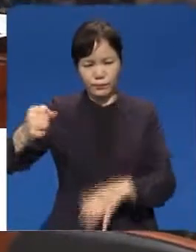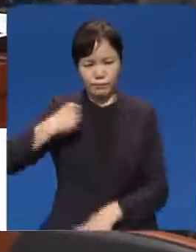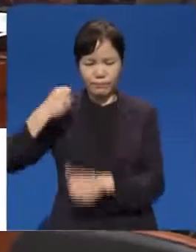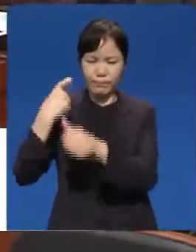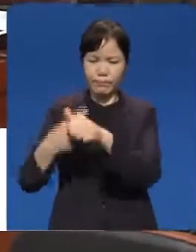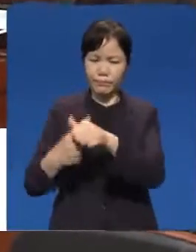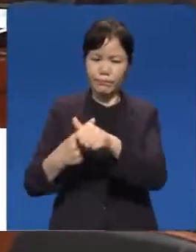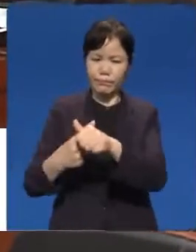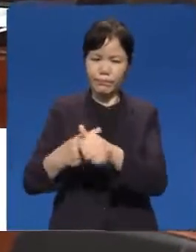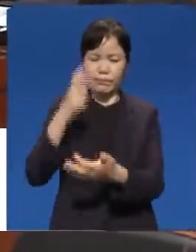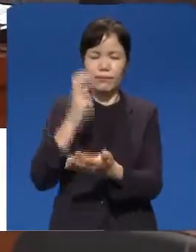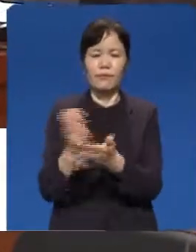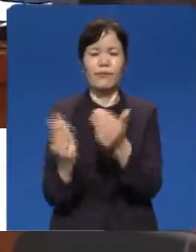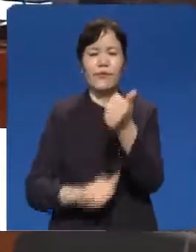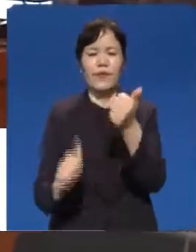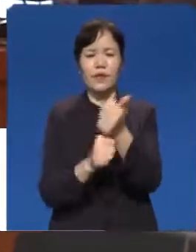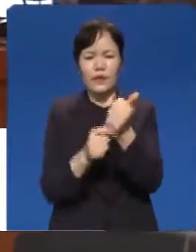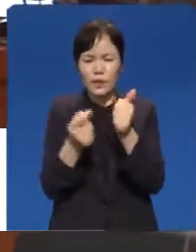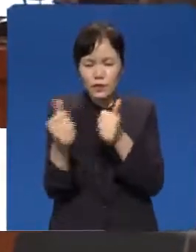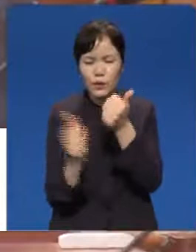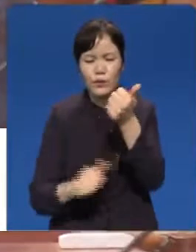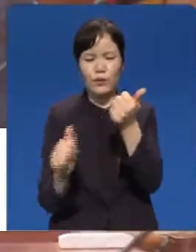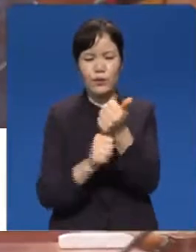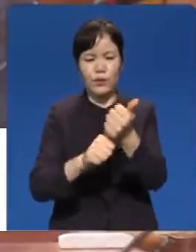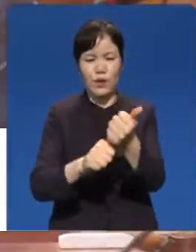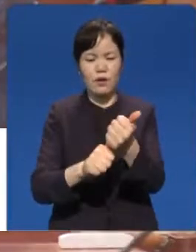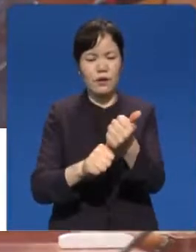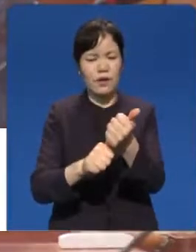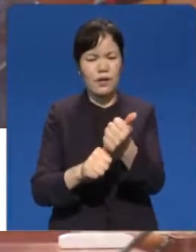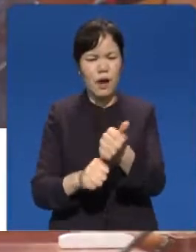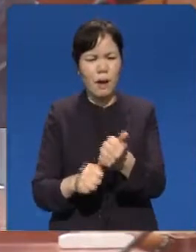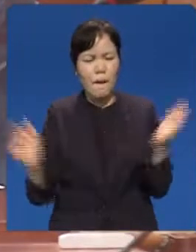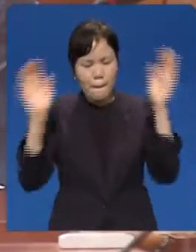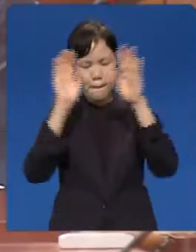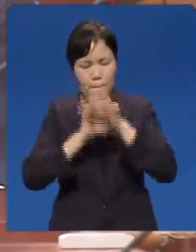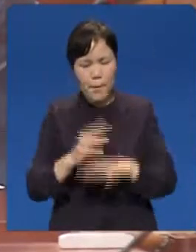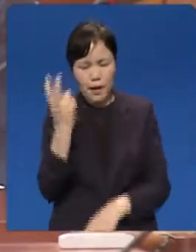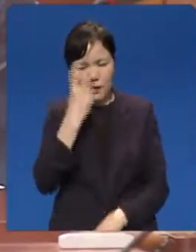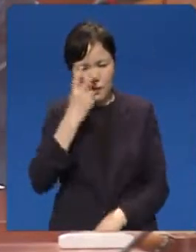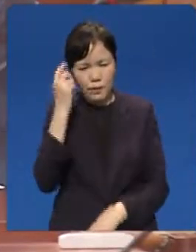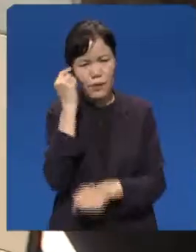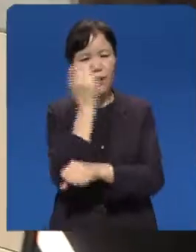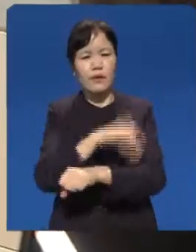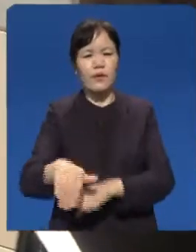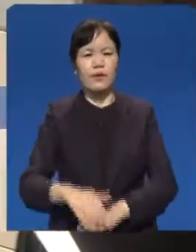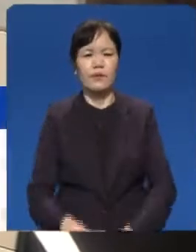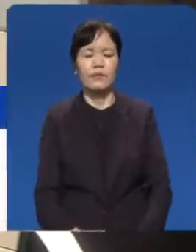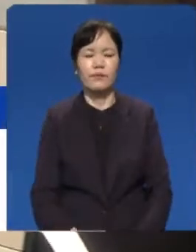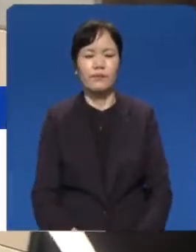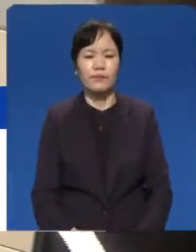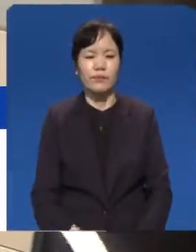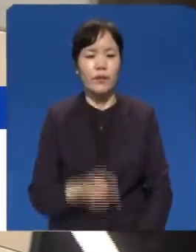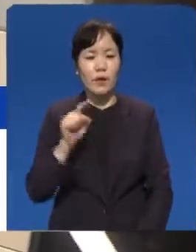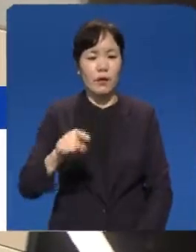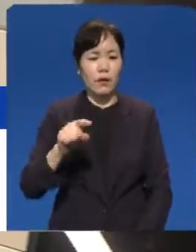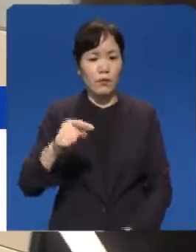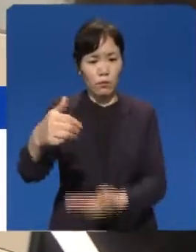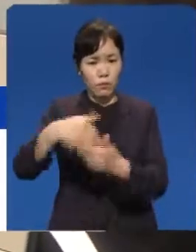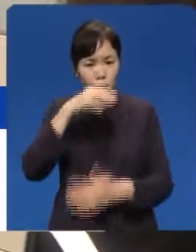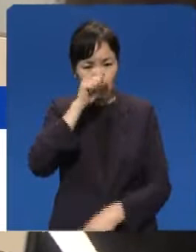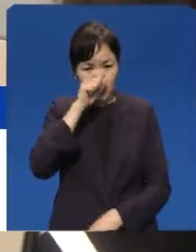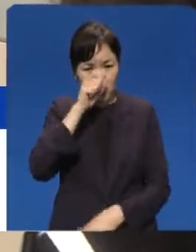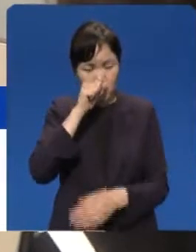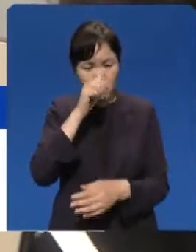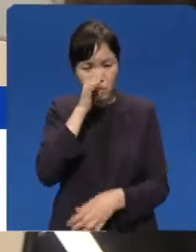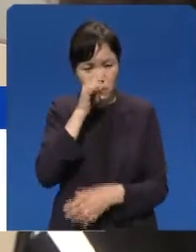쏟아내며 법제사법위원회 소위원회에서 밤샘 심사할 태세입니다. 저희는 그런 요구가 있습니다. 불구하고